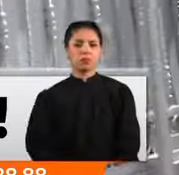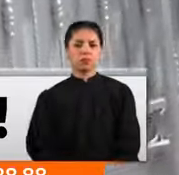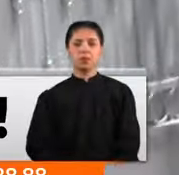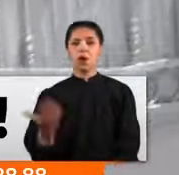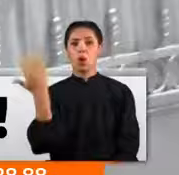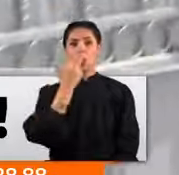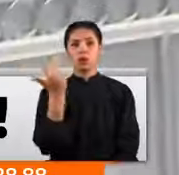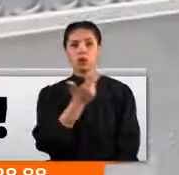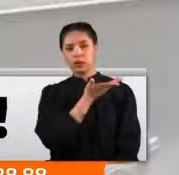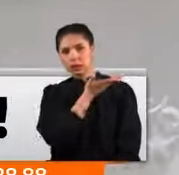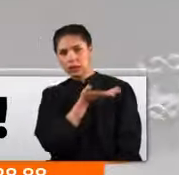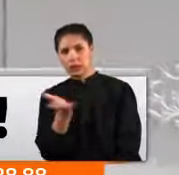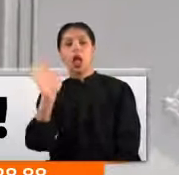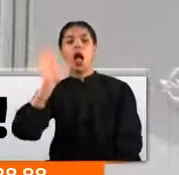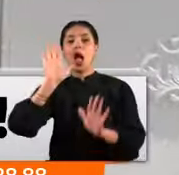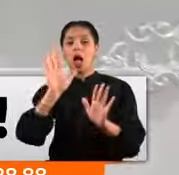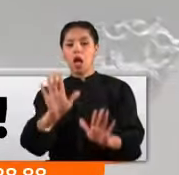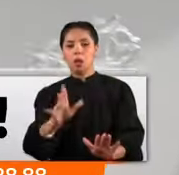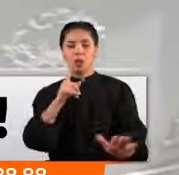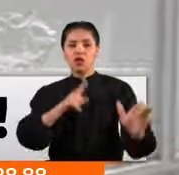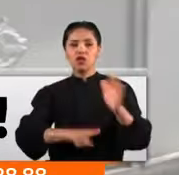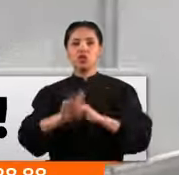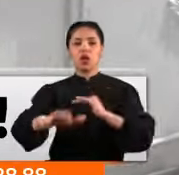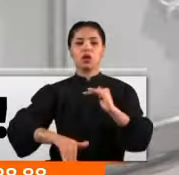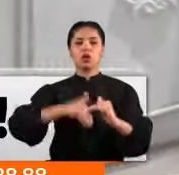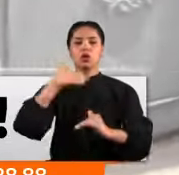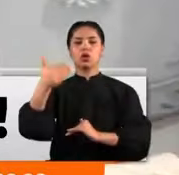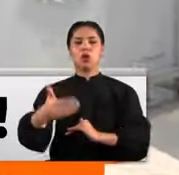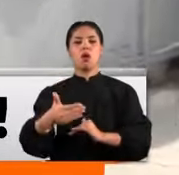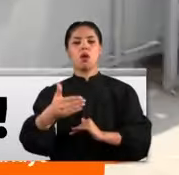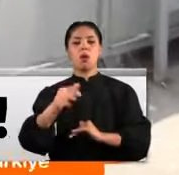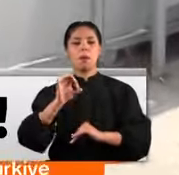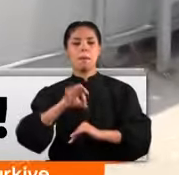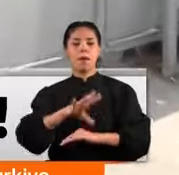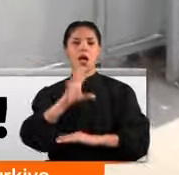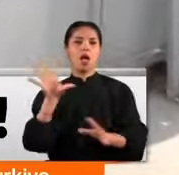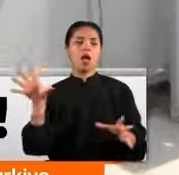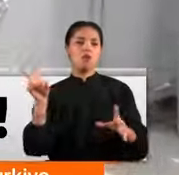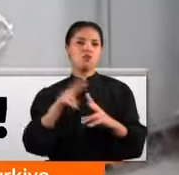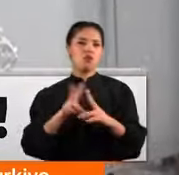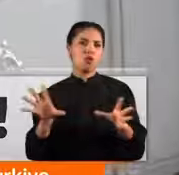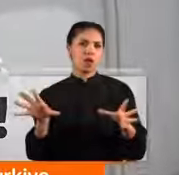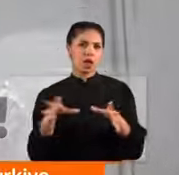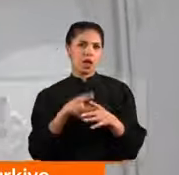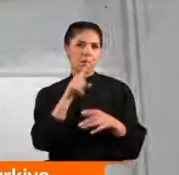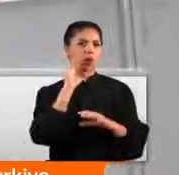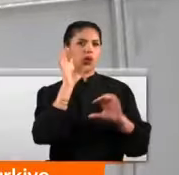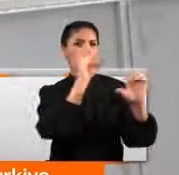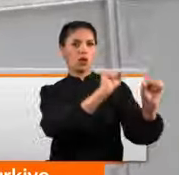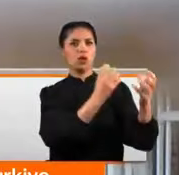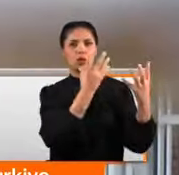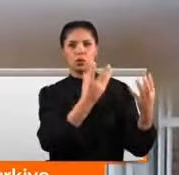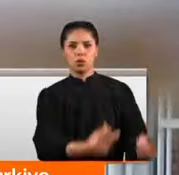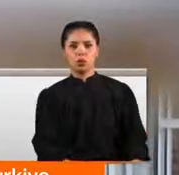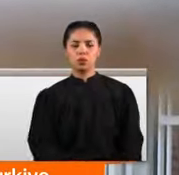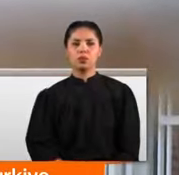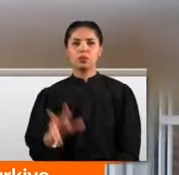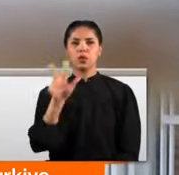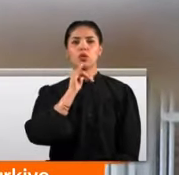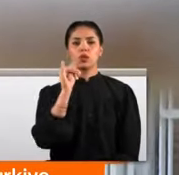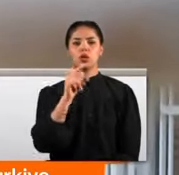Okuldan hızlıca uzaklaştı ama şikayetin ardından çok geçmeden ekipler onu, polis onu gözaltına aldı. 30